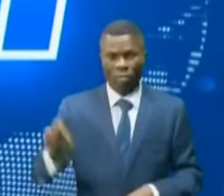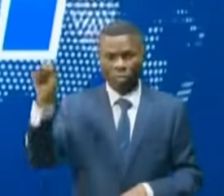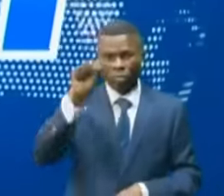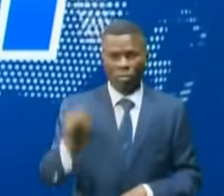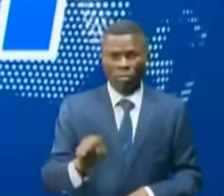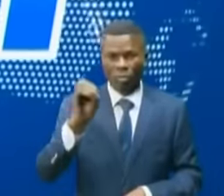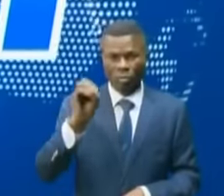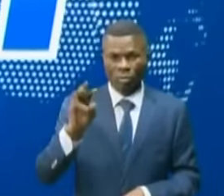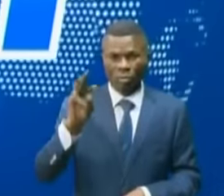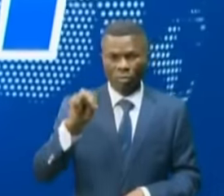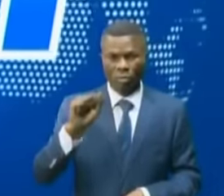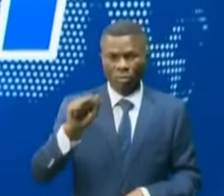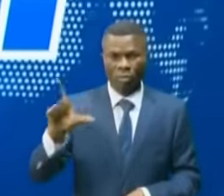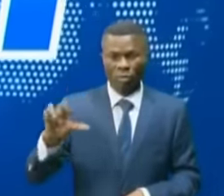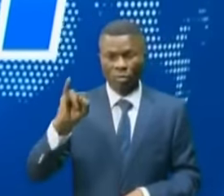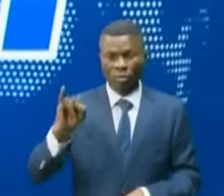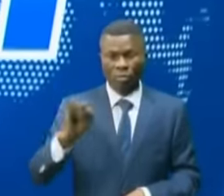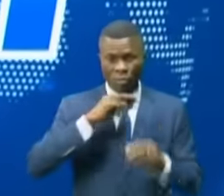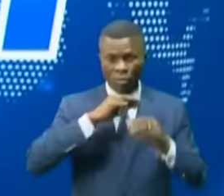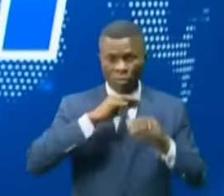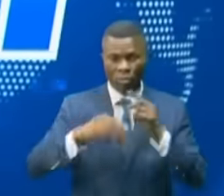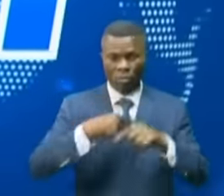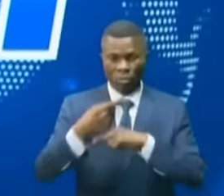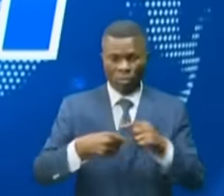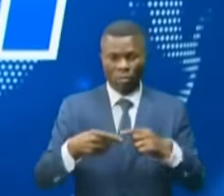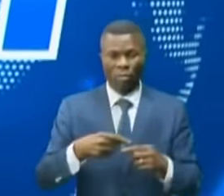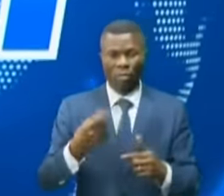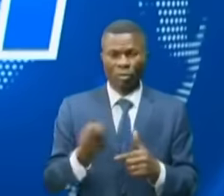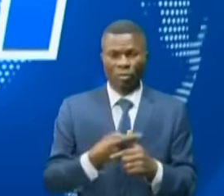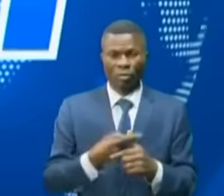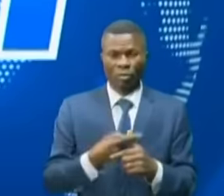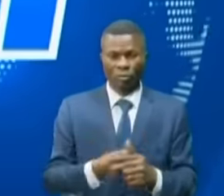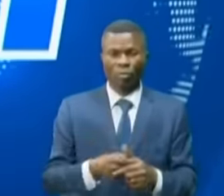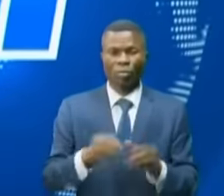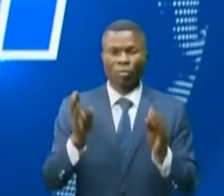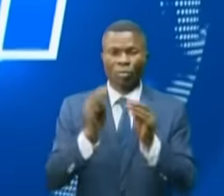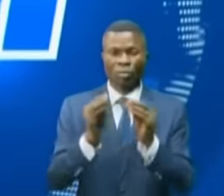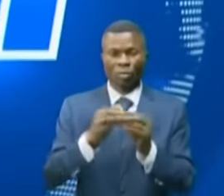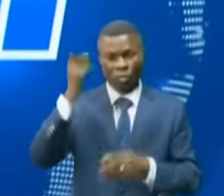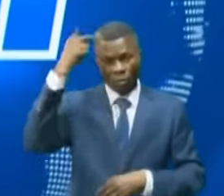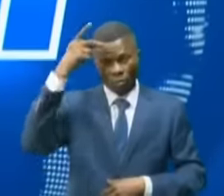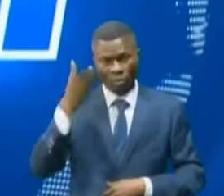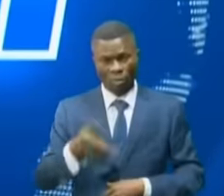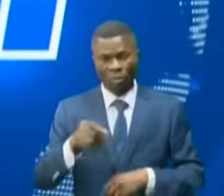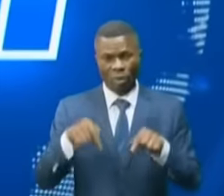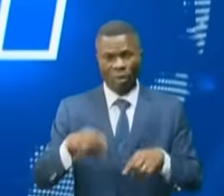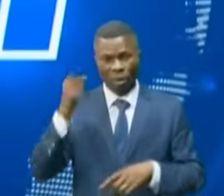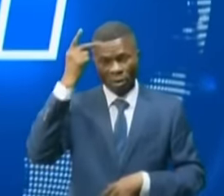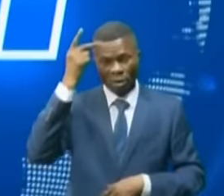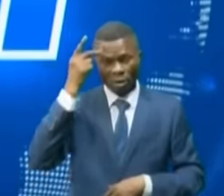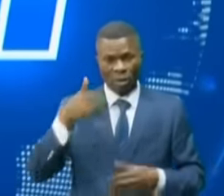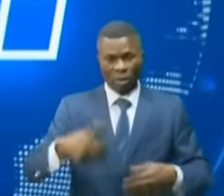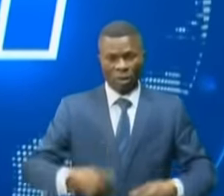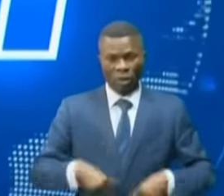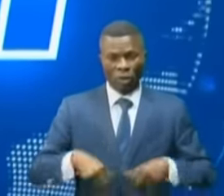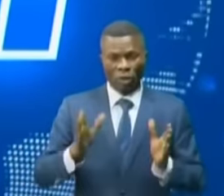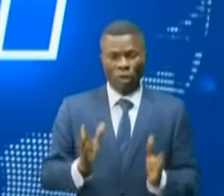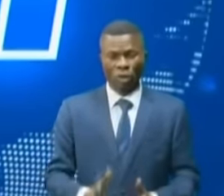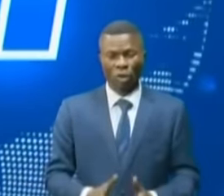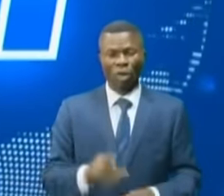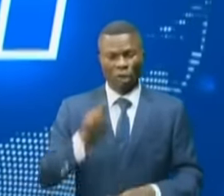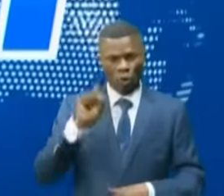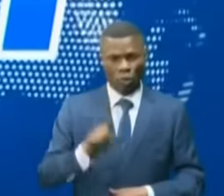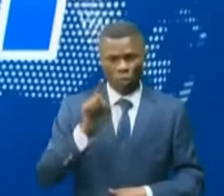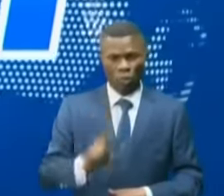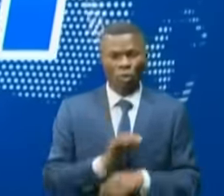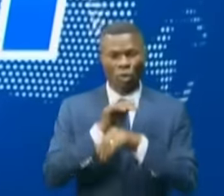sur ce message lancé au cours d'une matinée politique à Kinshasa. Les jeunes Congolais sont invités